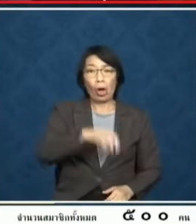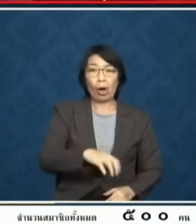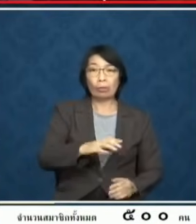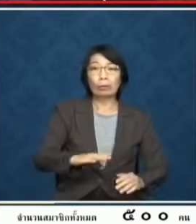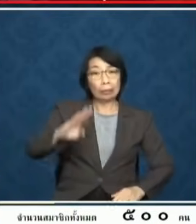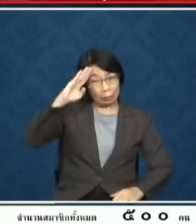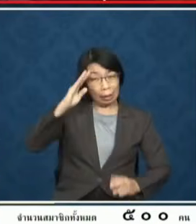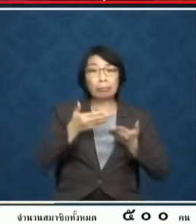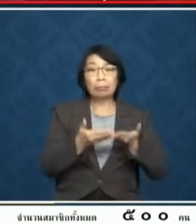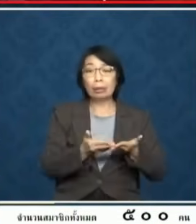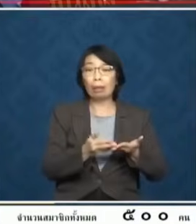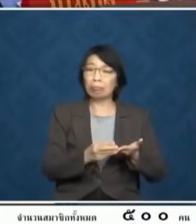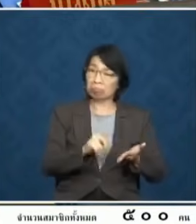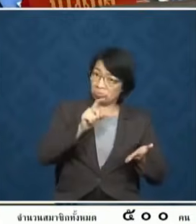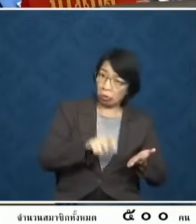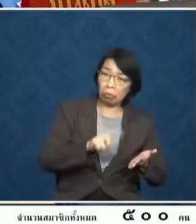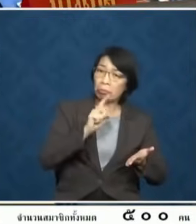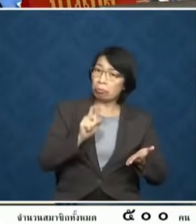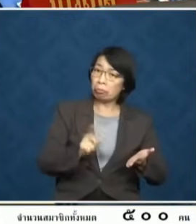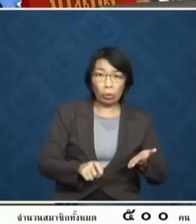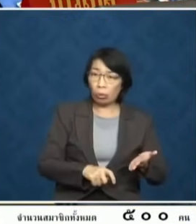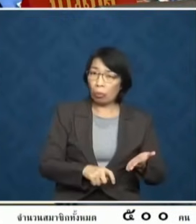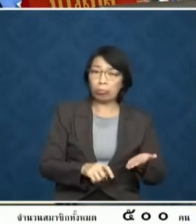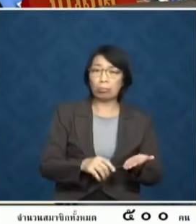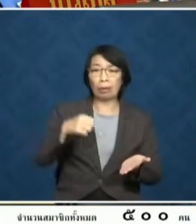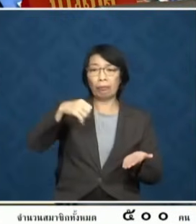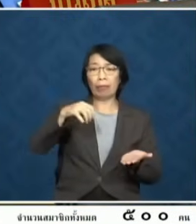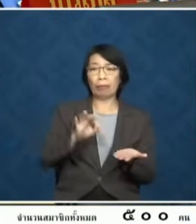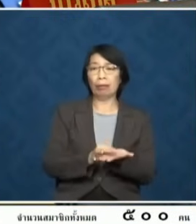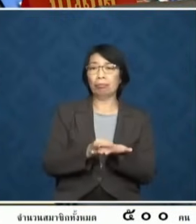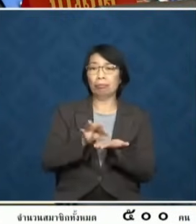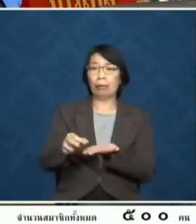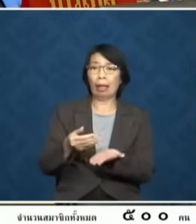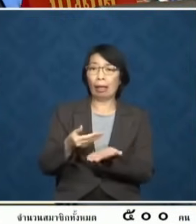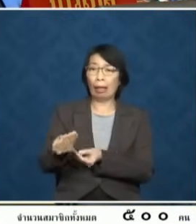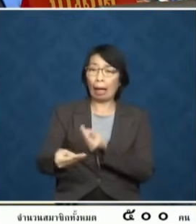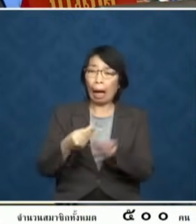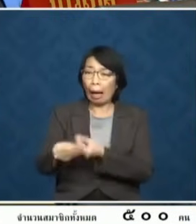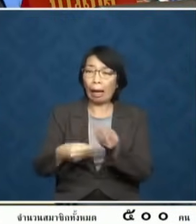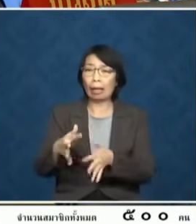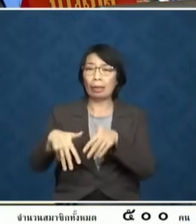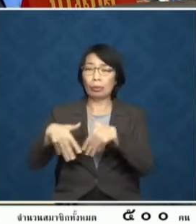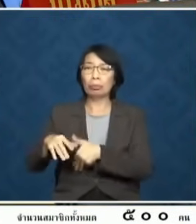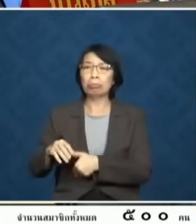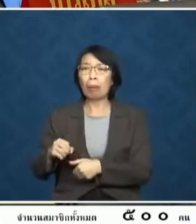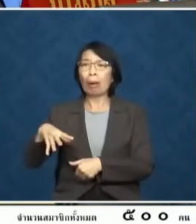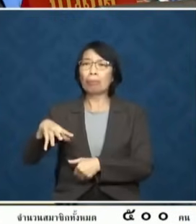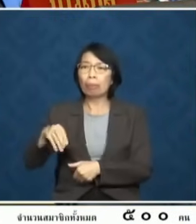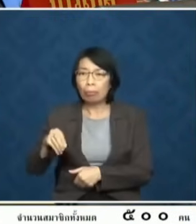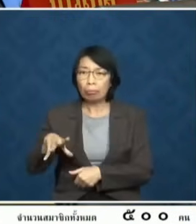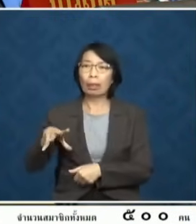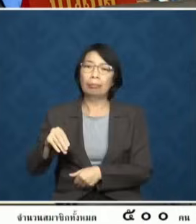แค่ไหนในการที่จะจำหน่ายไฟฟ้าแบบติดๆดับๆแบบนี้ให้กับประชา